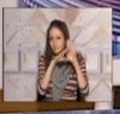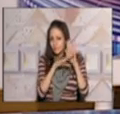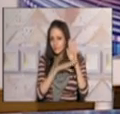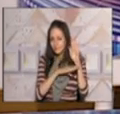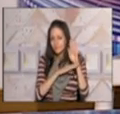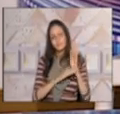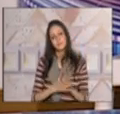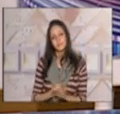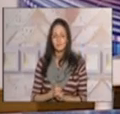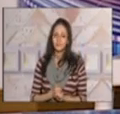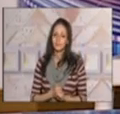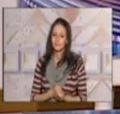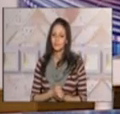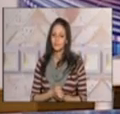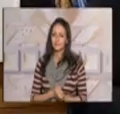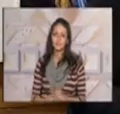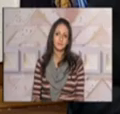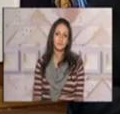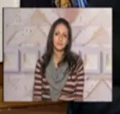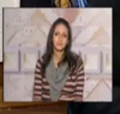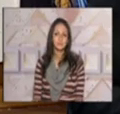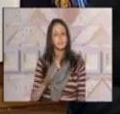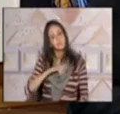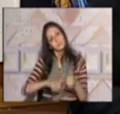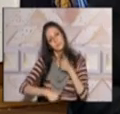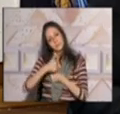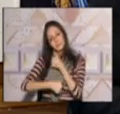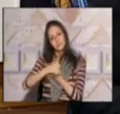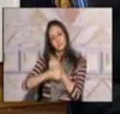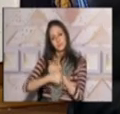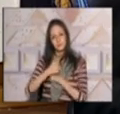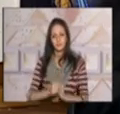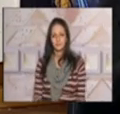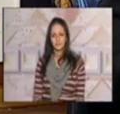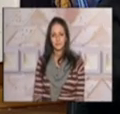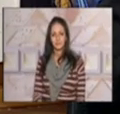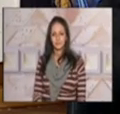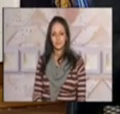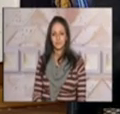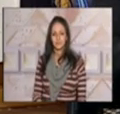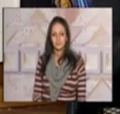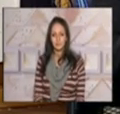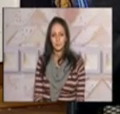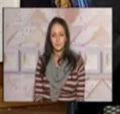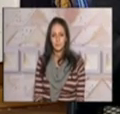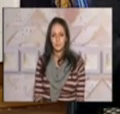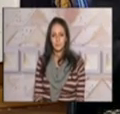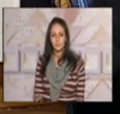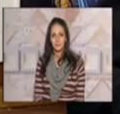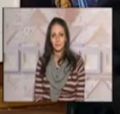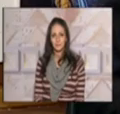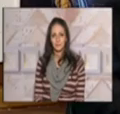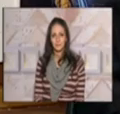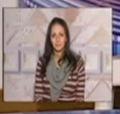ما بنحاول ما نخليهاش صعبه. بتهيألي بتبقى في تصفيتين، بيبقى يعني في الاول بيبقى في قائمه طويله وبعدين تبقى قائمه قصيره. ده